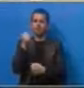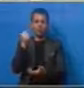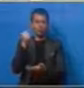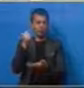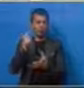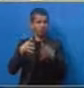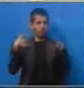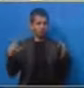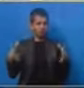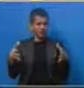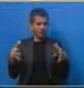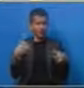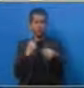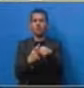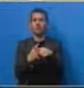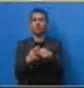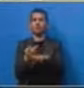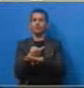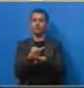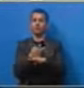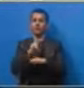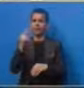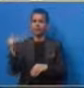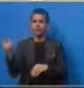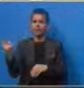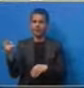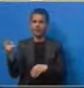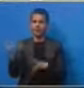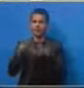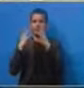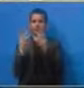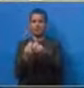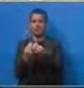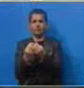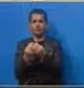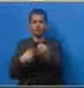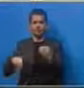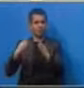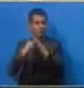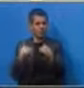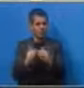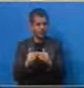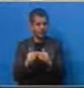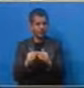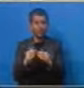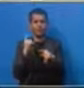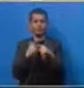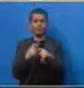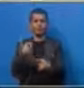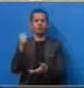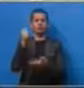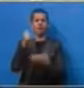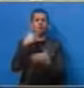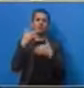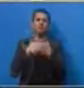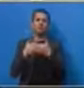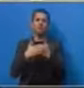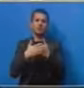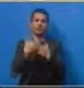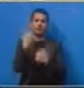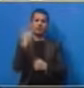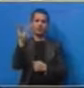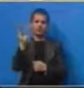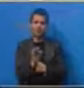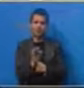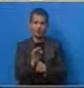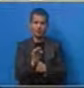mëdha dhe përderisa dihet se shtetet të tjera rreth nesh, sidomos rajonit, po jo vetëm, kanë një shumë prafërsisht 3%